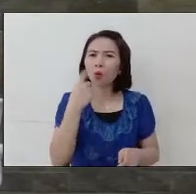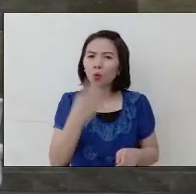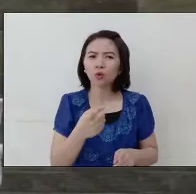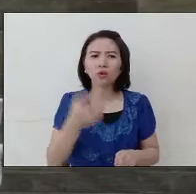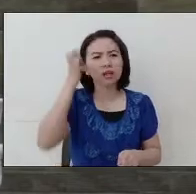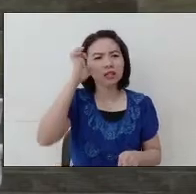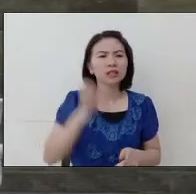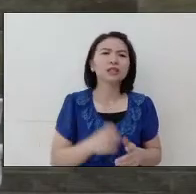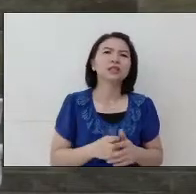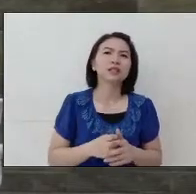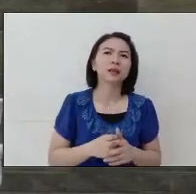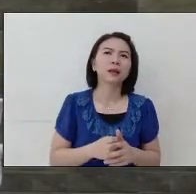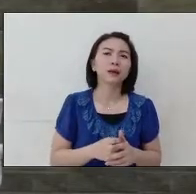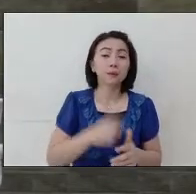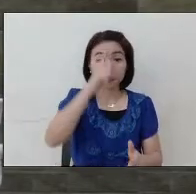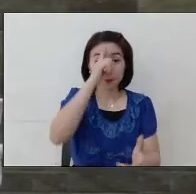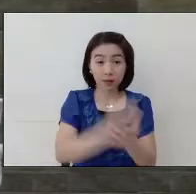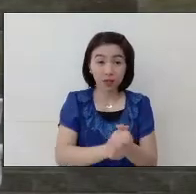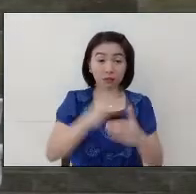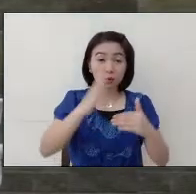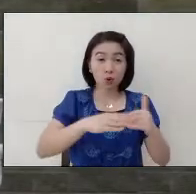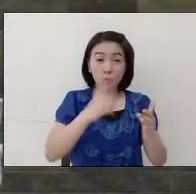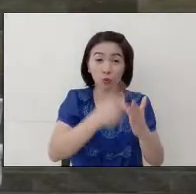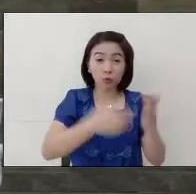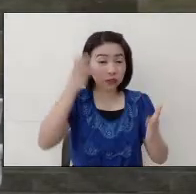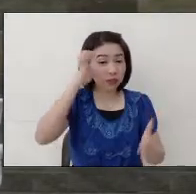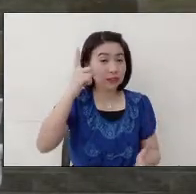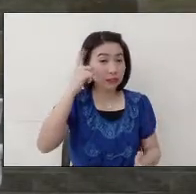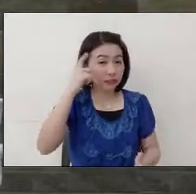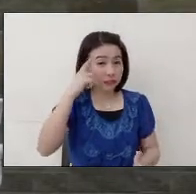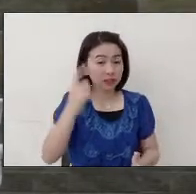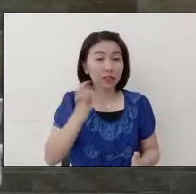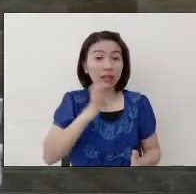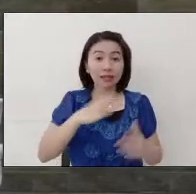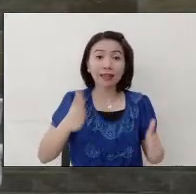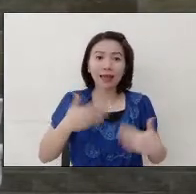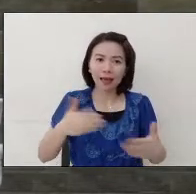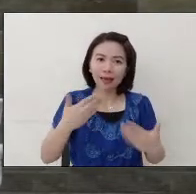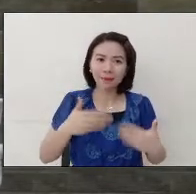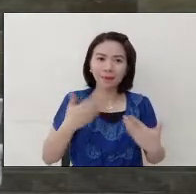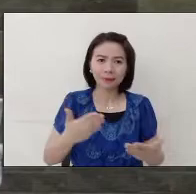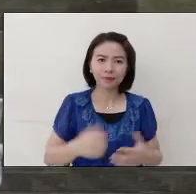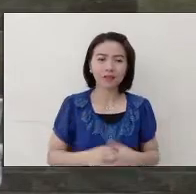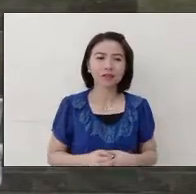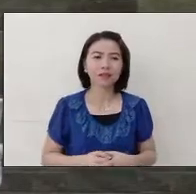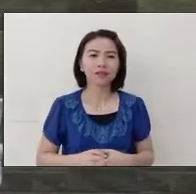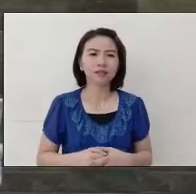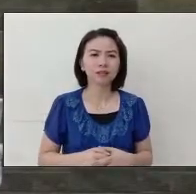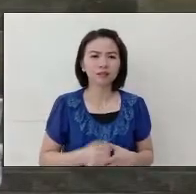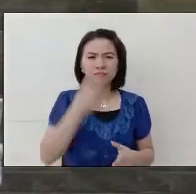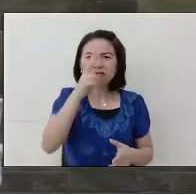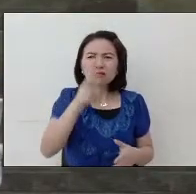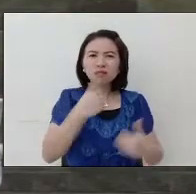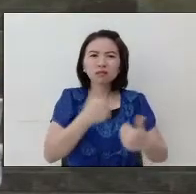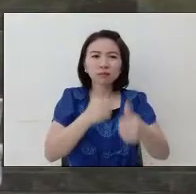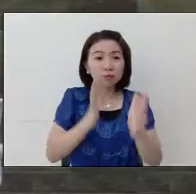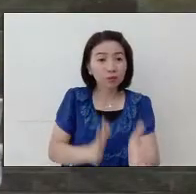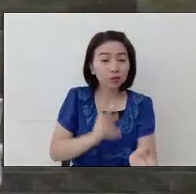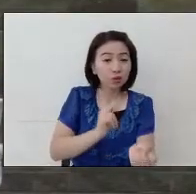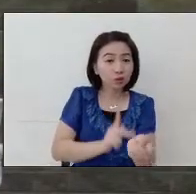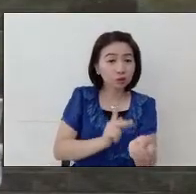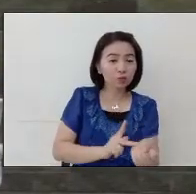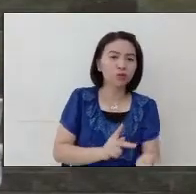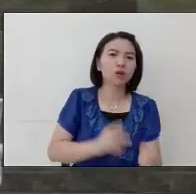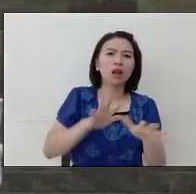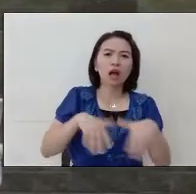Alright, let's go back to the Apostle Paul. Nakita niyo po ba si Apostle Pablo kung gaano siya kasaya? Na siya nag-a-advise, nagka-counsel po siya, nag-i-encourage